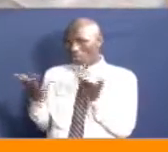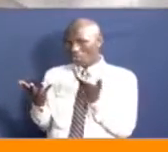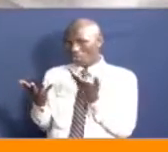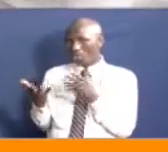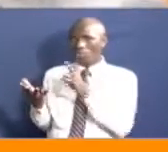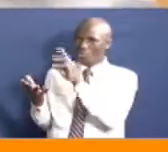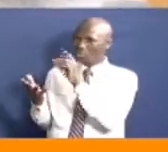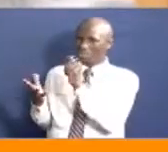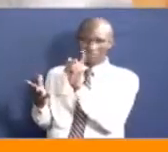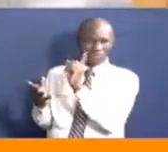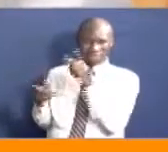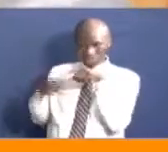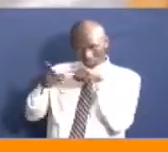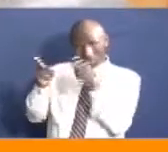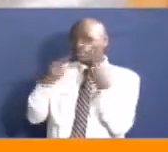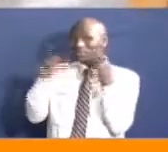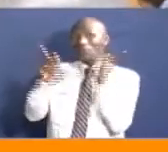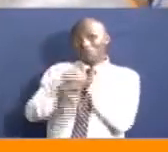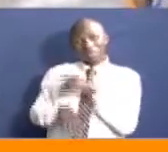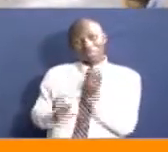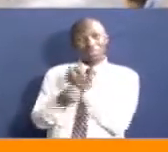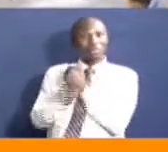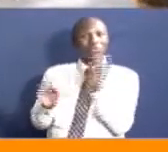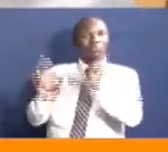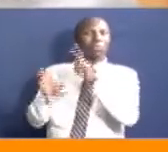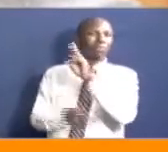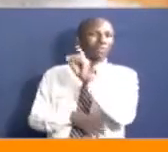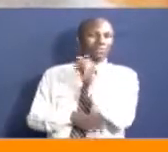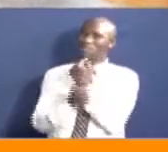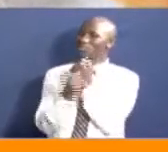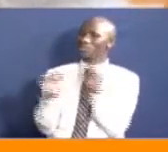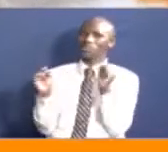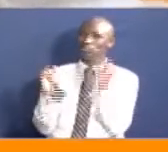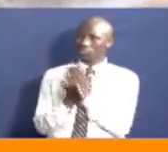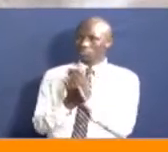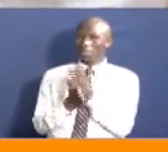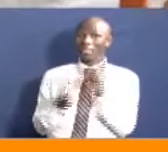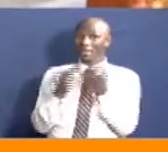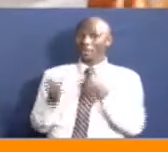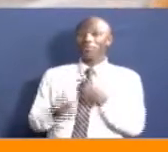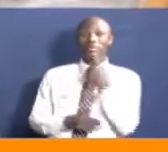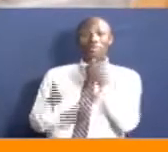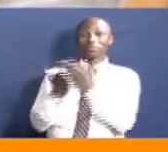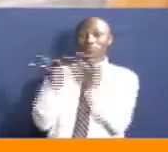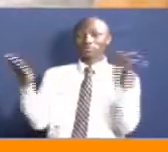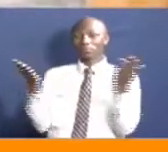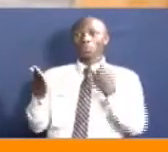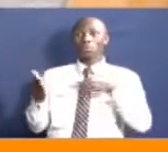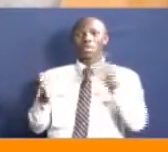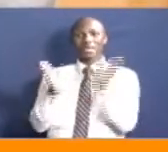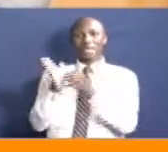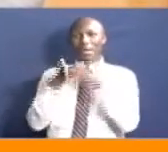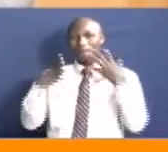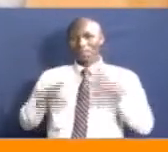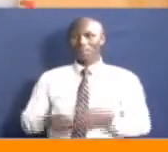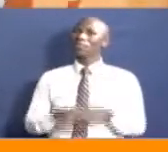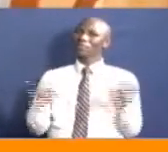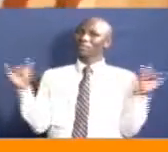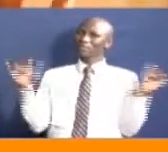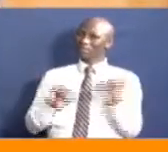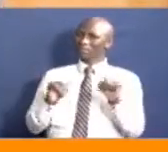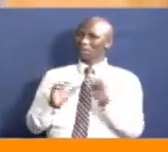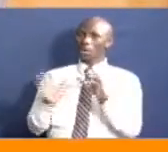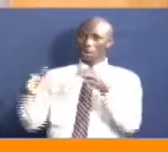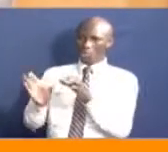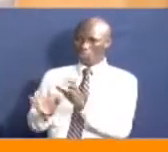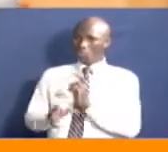upande wa UDA. Yeye mwenyewe alijieleza akasema hawezi kutoshea pande hiyo. Kwa hivyo nataka kuambia kama Wakamba na kama